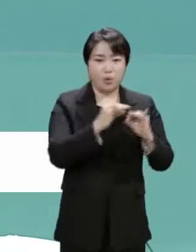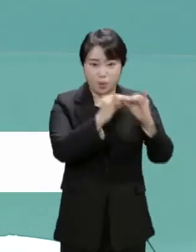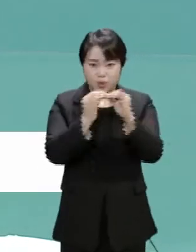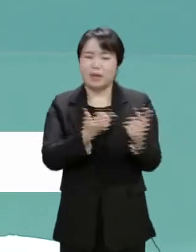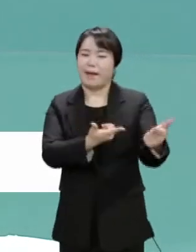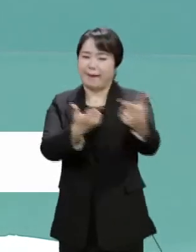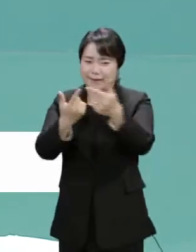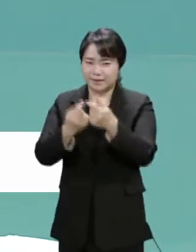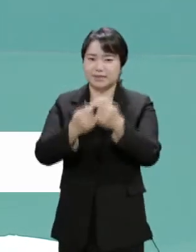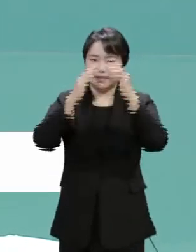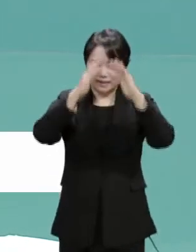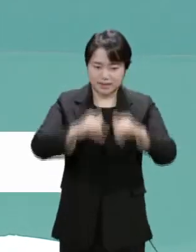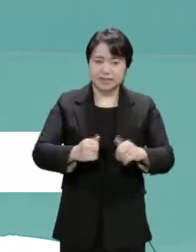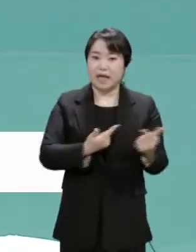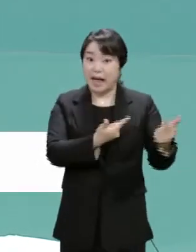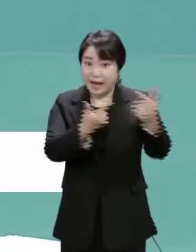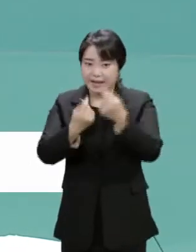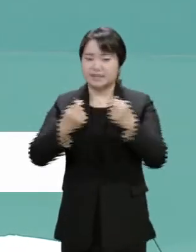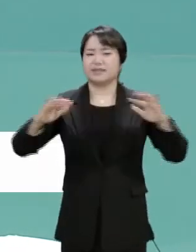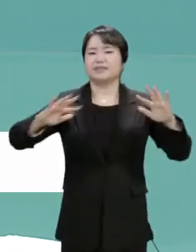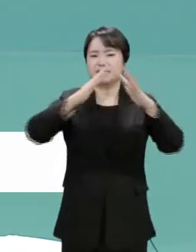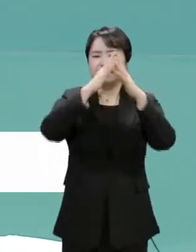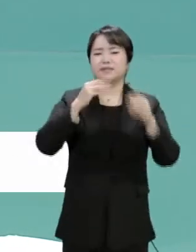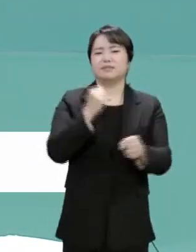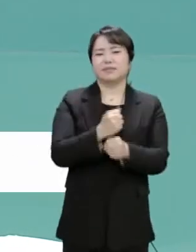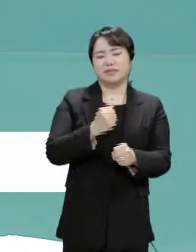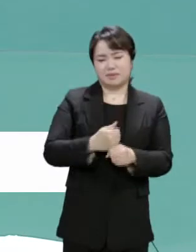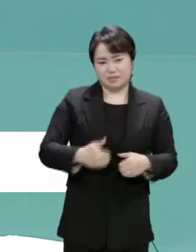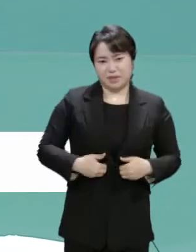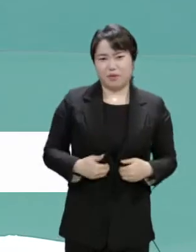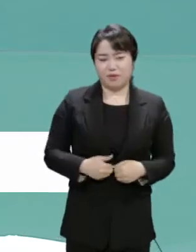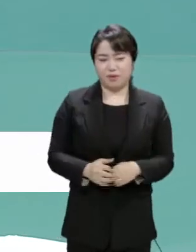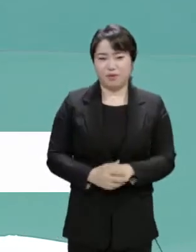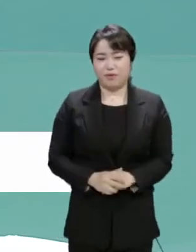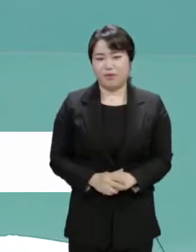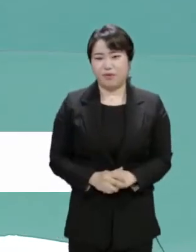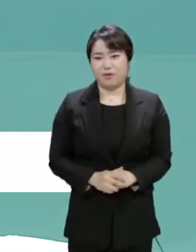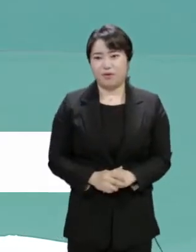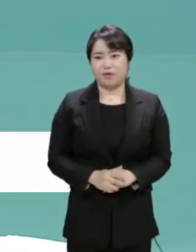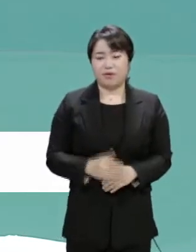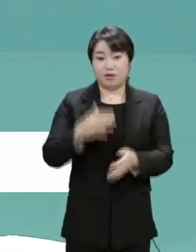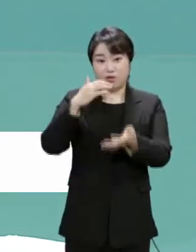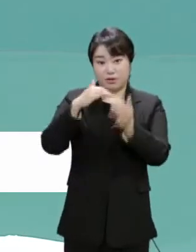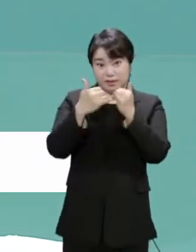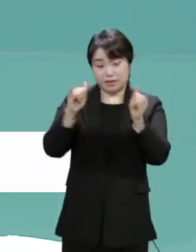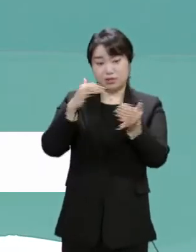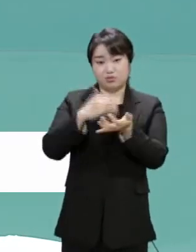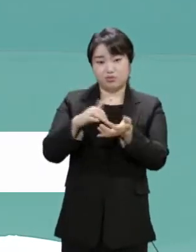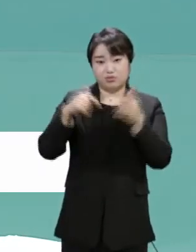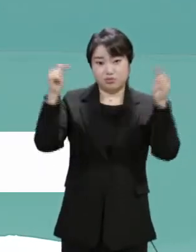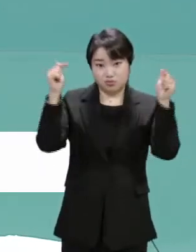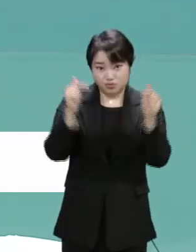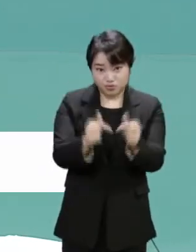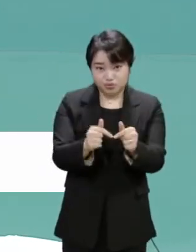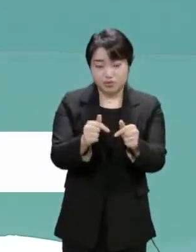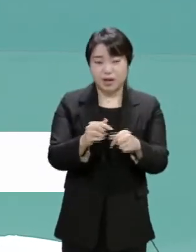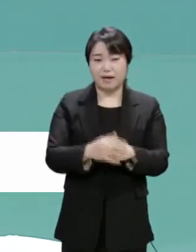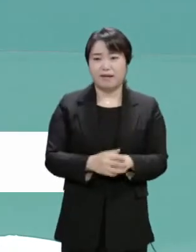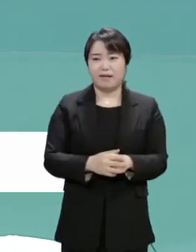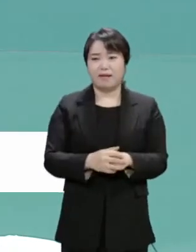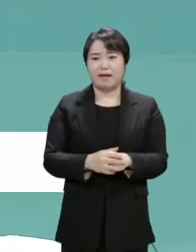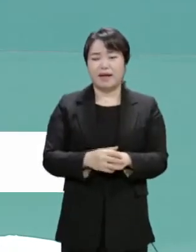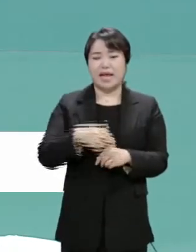이 창신동 지역에는. 자, 저번에도 얘기했듯이 이 인구가 지금 줄어든 거에 대해서